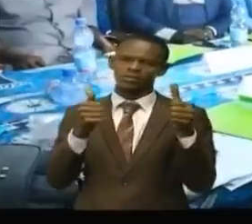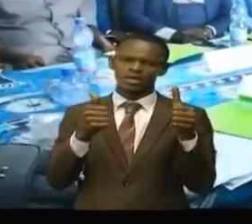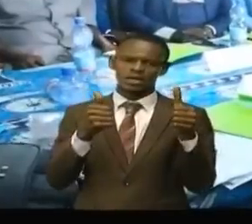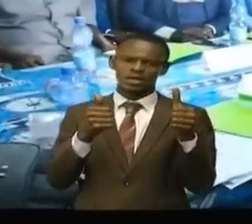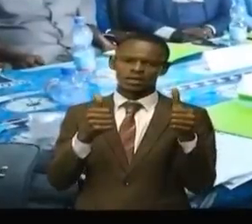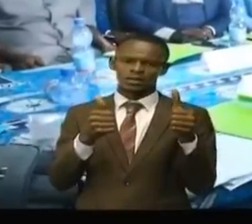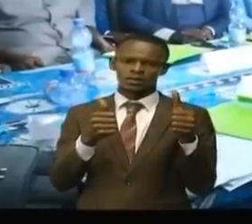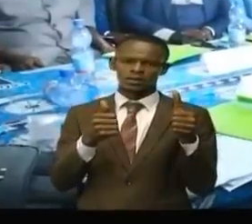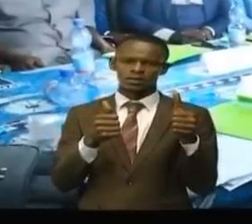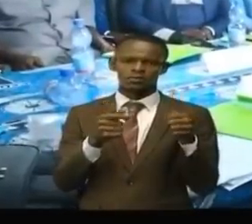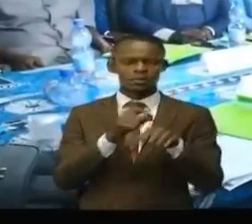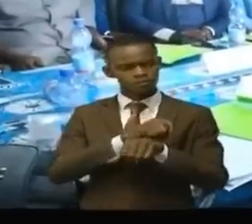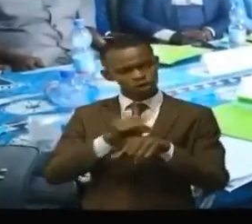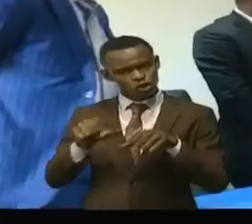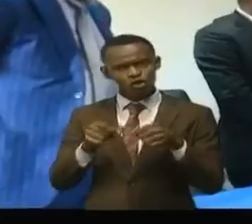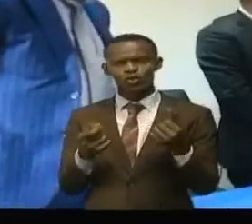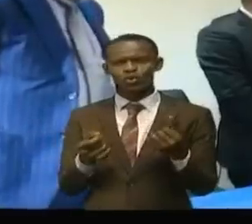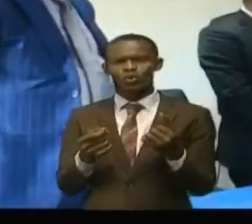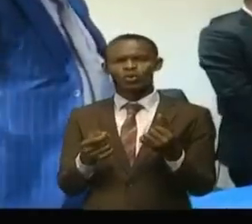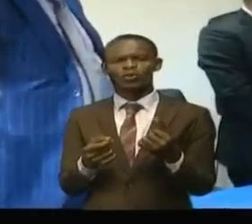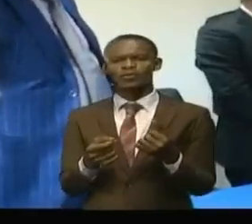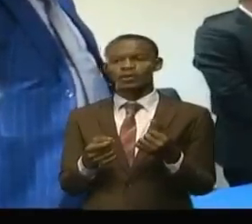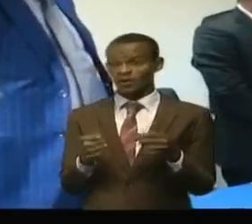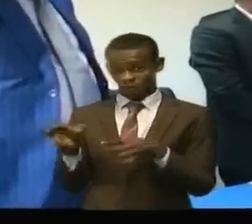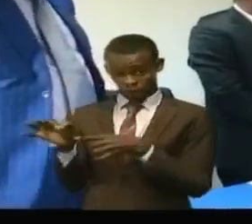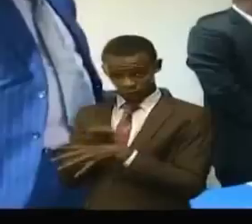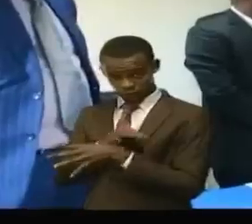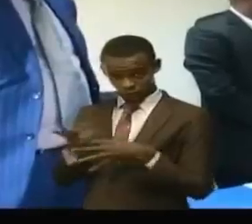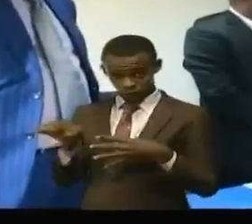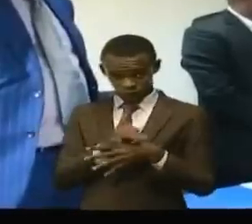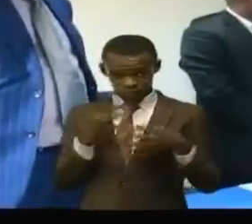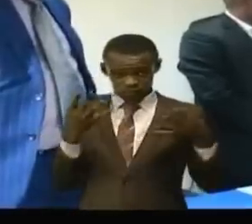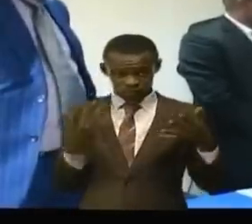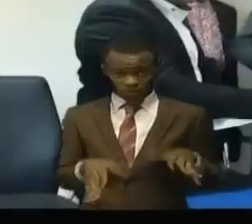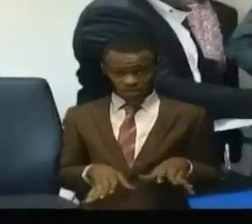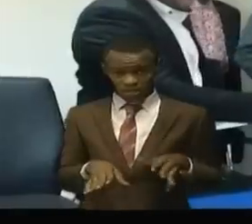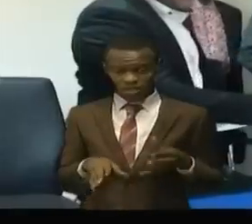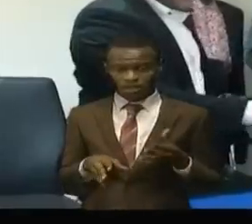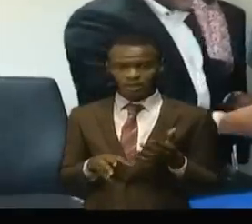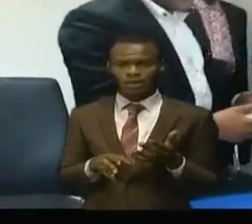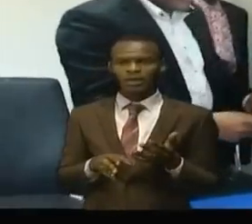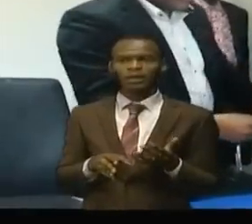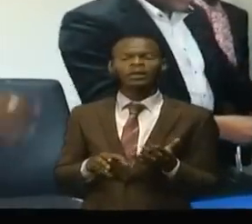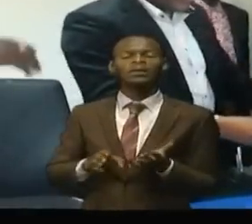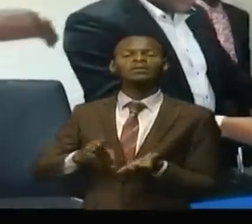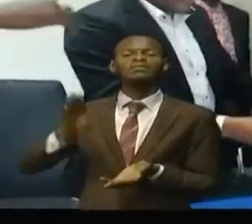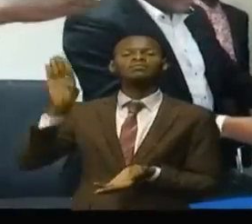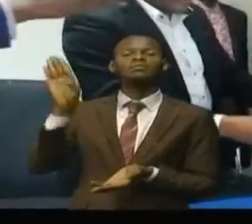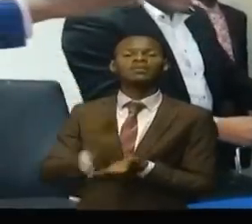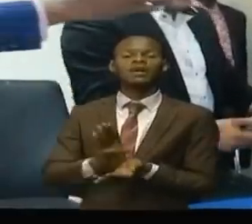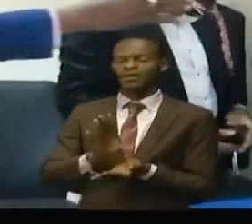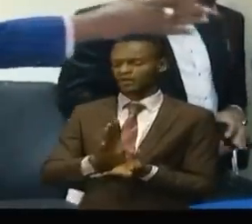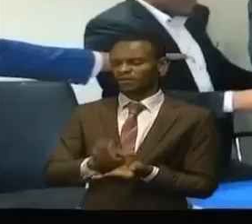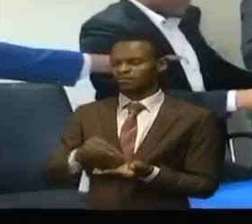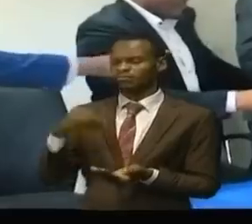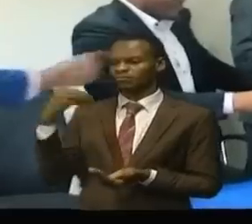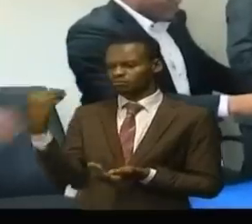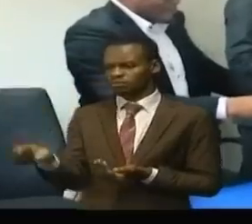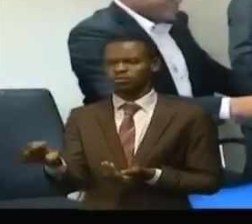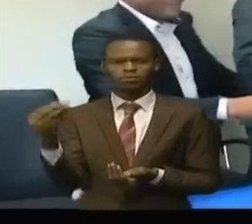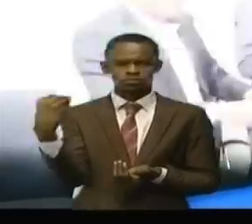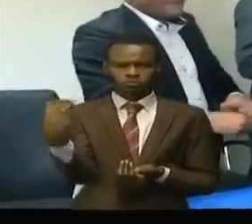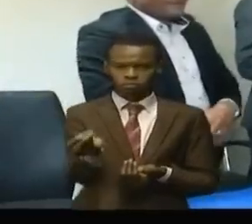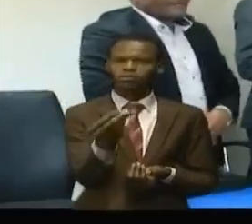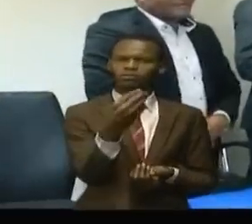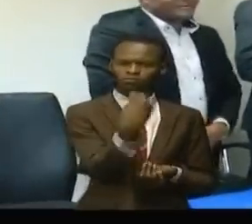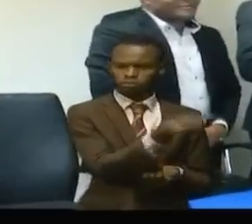Encore, une fois la formation terminée, une cérémonie officielle de remise d'attestation de fin de formation continue a été organisée sous la